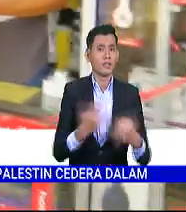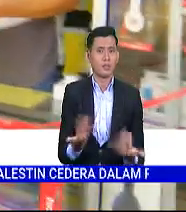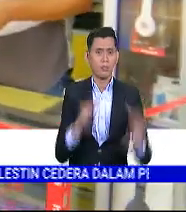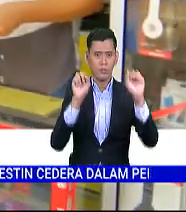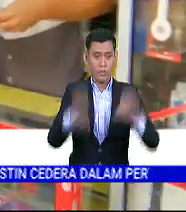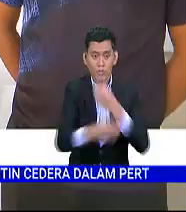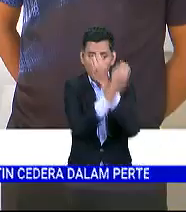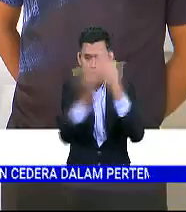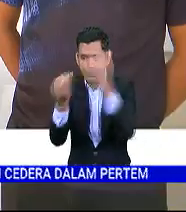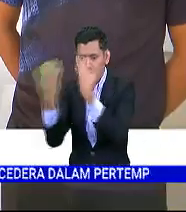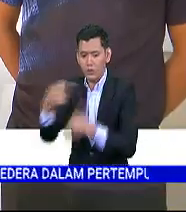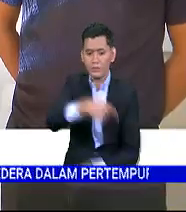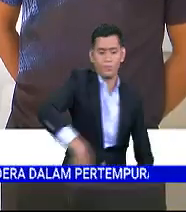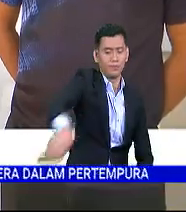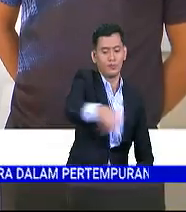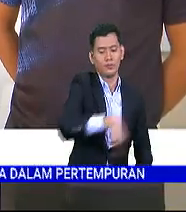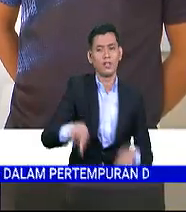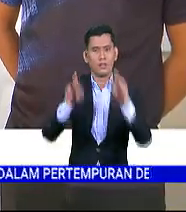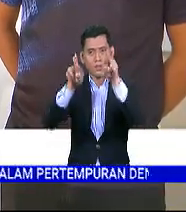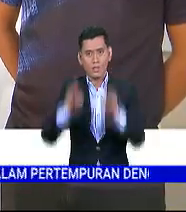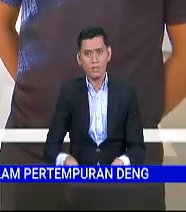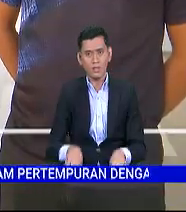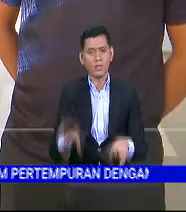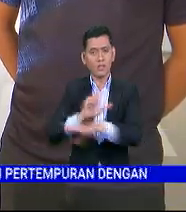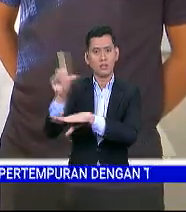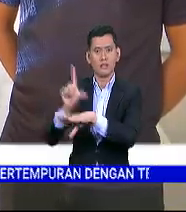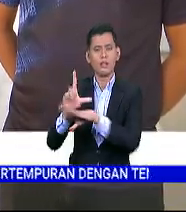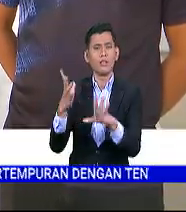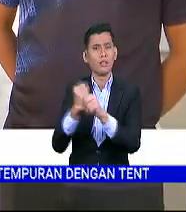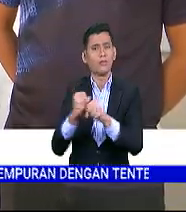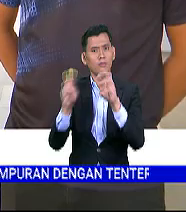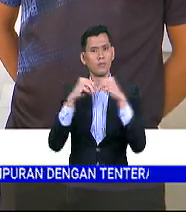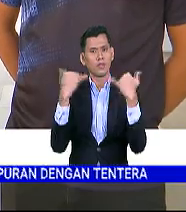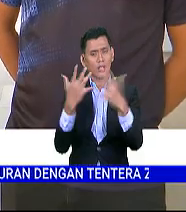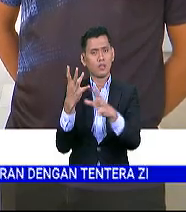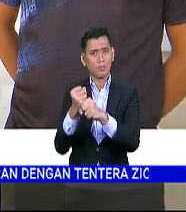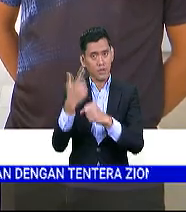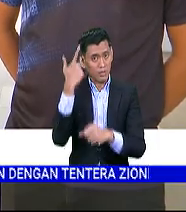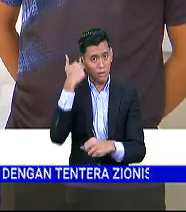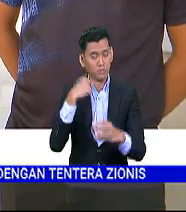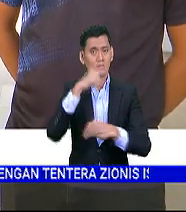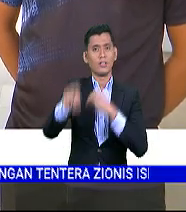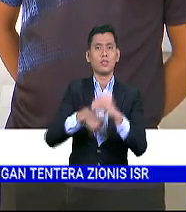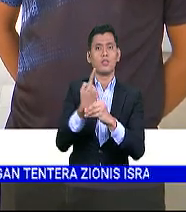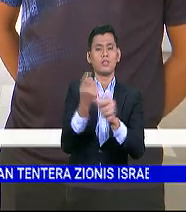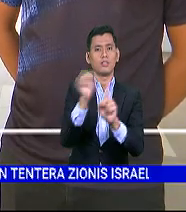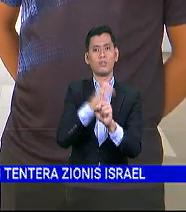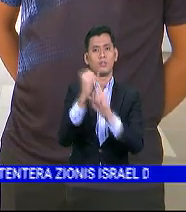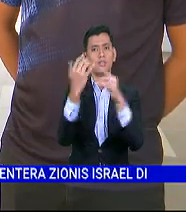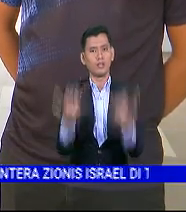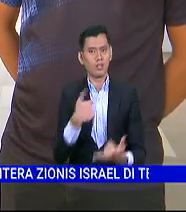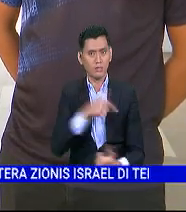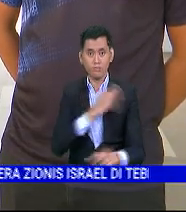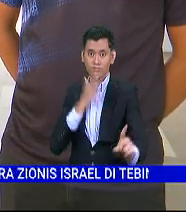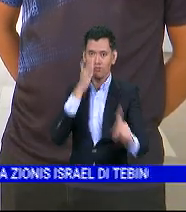sampai kepada warga Labuan. Supaya masyarakat ni mendapat gambaran yang jelaslah berkenaan dengan isu semasa. Bermasa sekarang ni kita memberi tumpuan